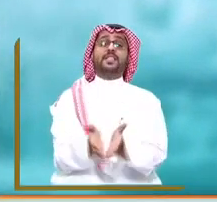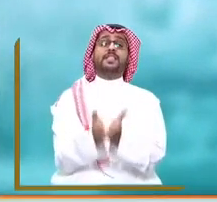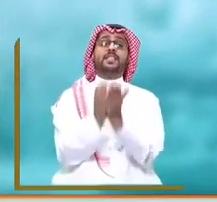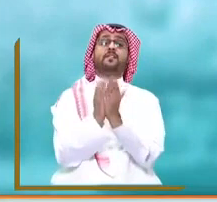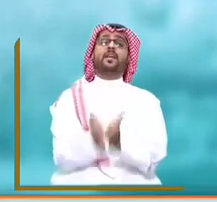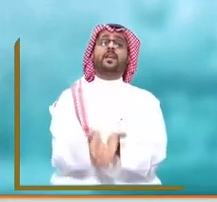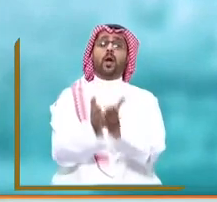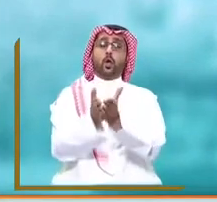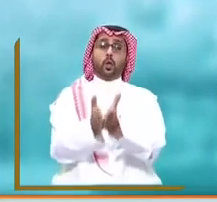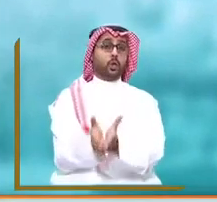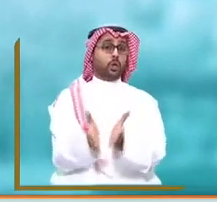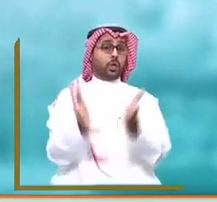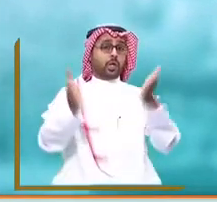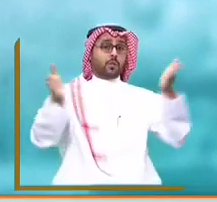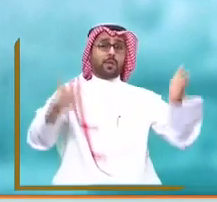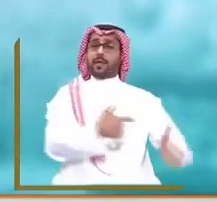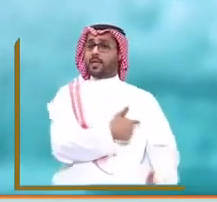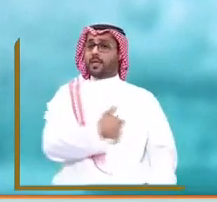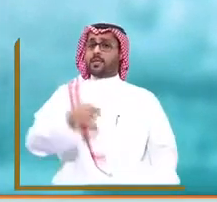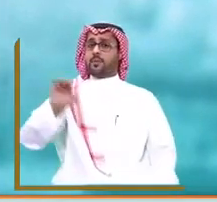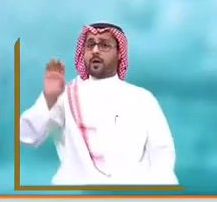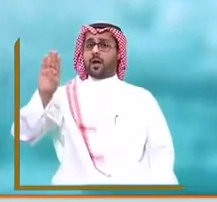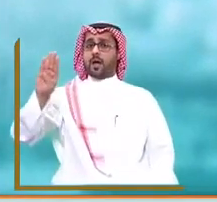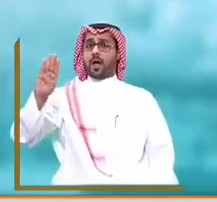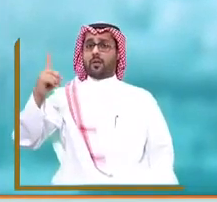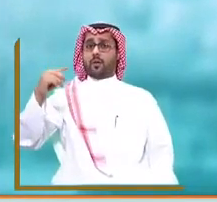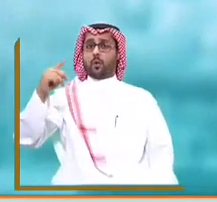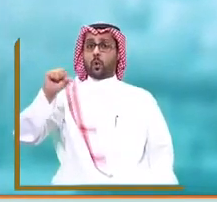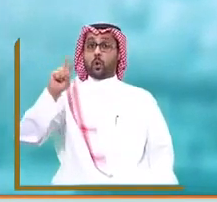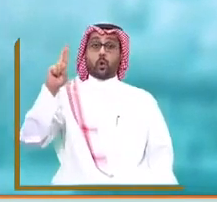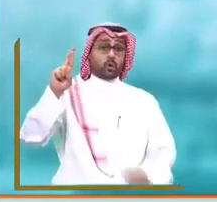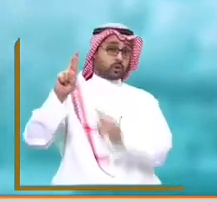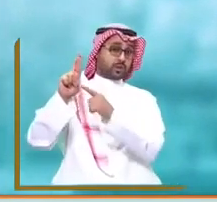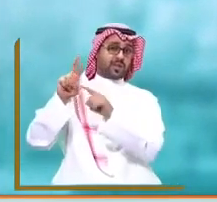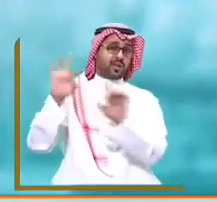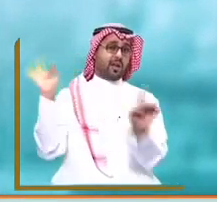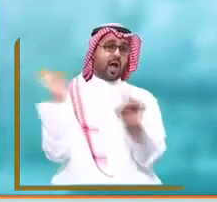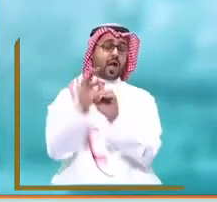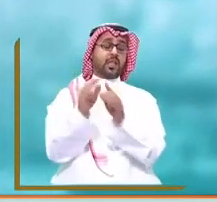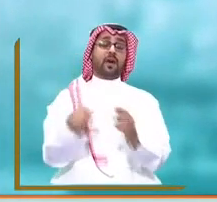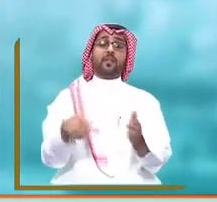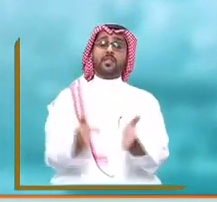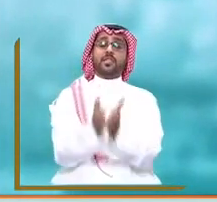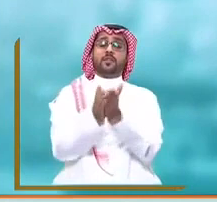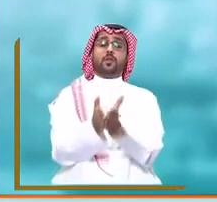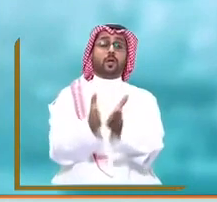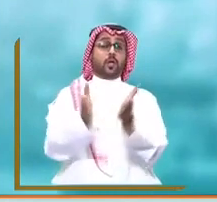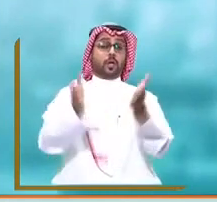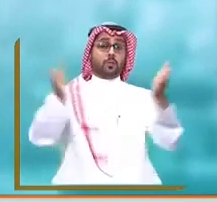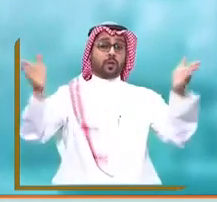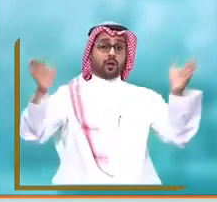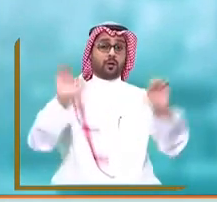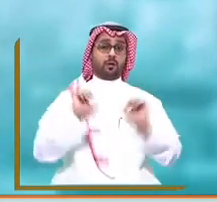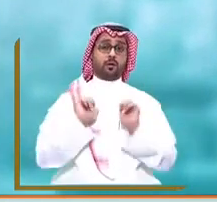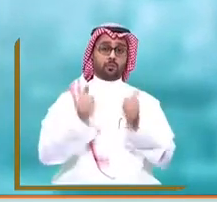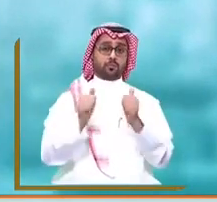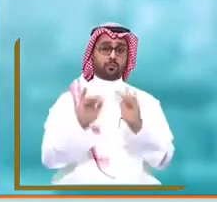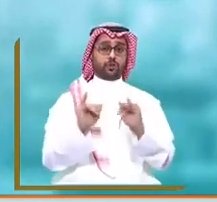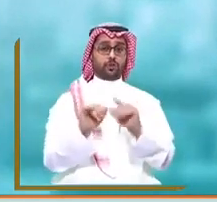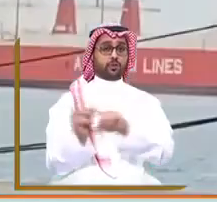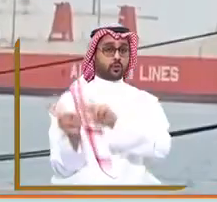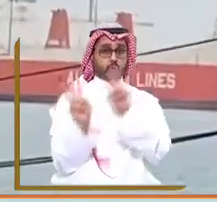كروز سينيك لتبحر من ميناء جدة الإسلامي وتستكشف جزر البحر الأحمر. المزيد في هذا